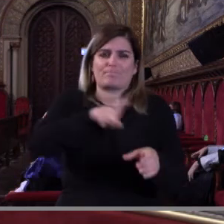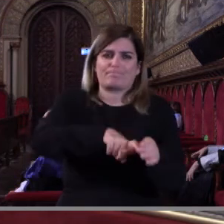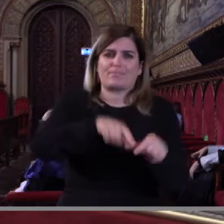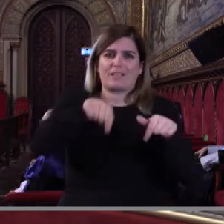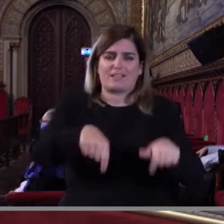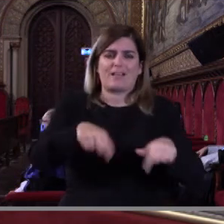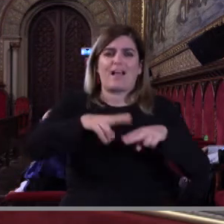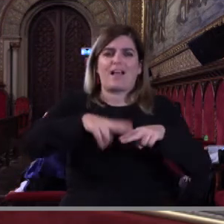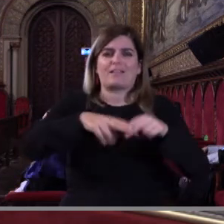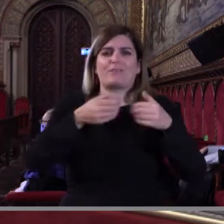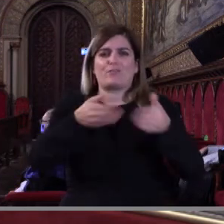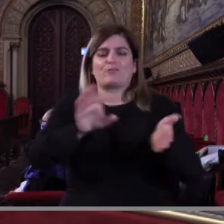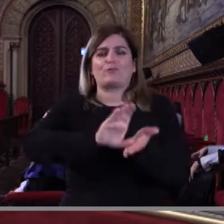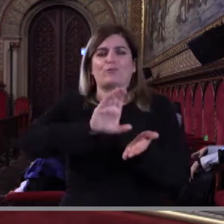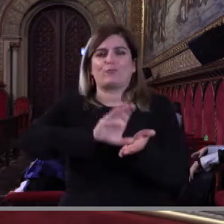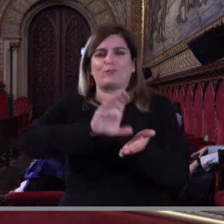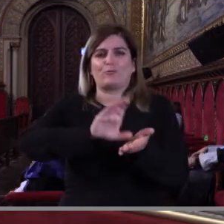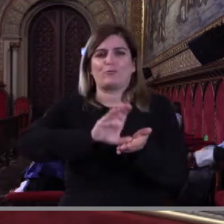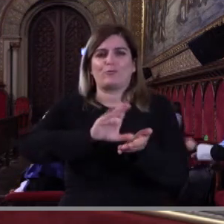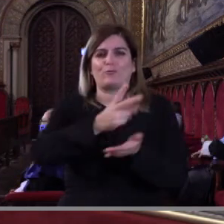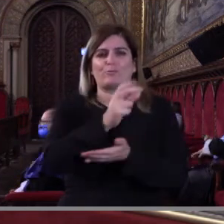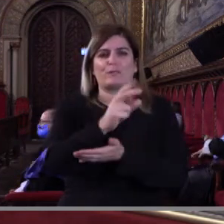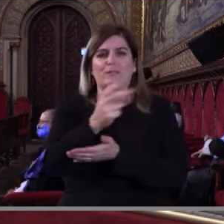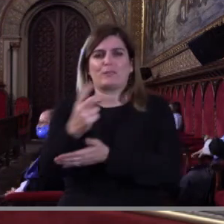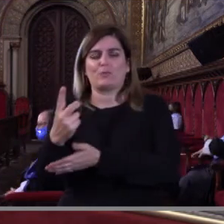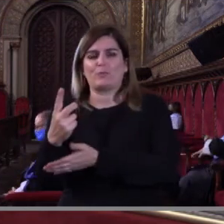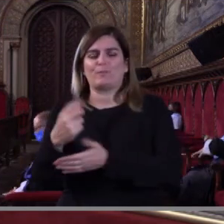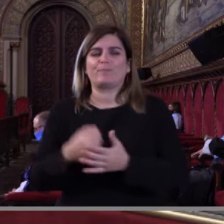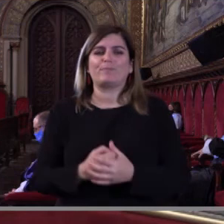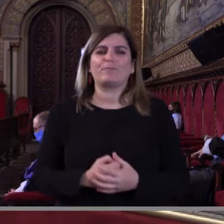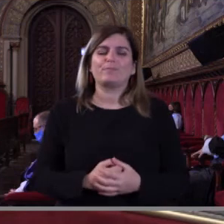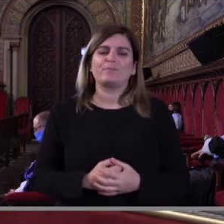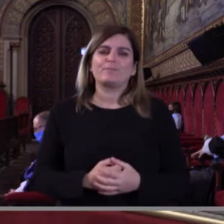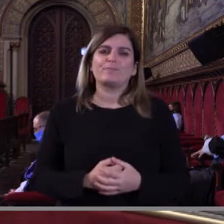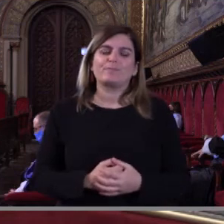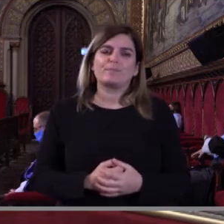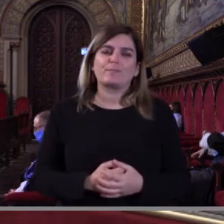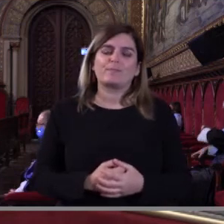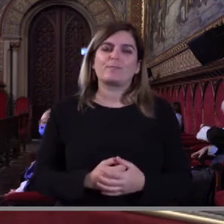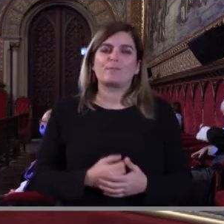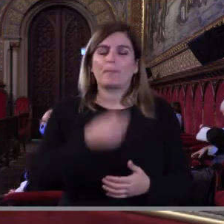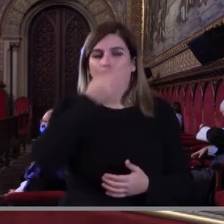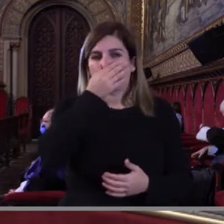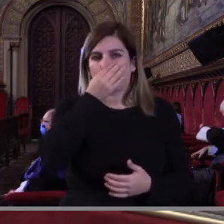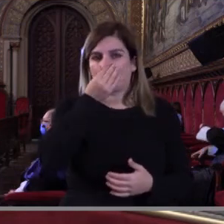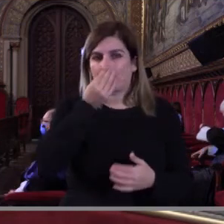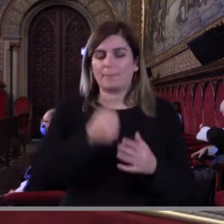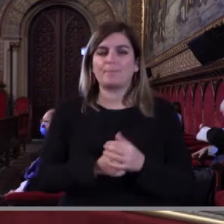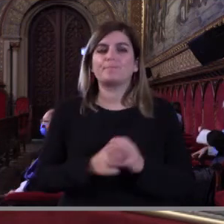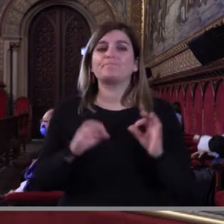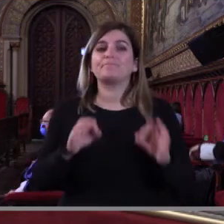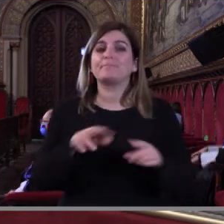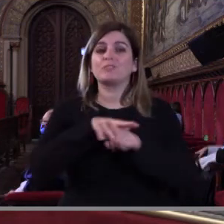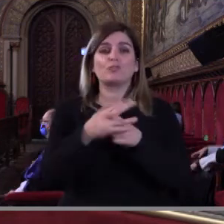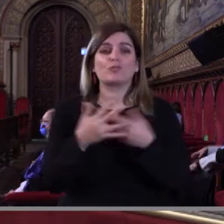en aquest acte d'inauguració del curs acadèmic 2020-2021. Bé, la situació que vivim